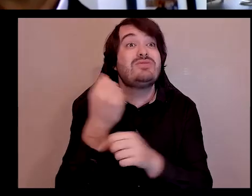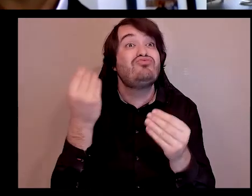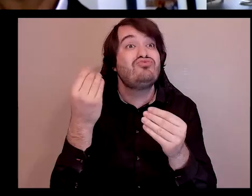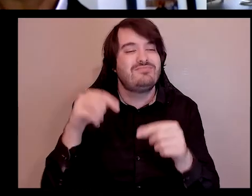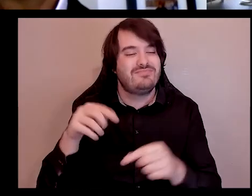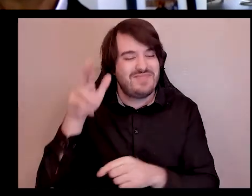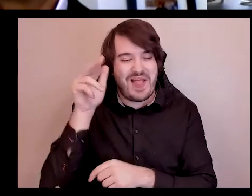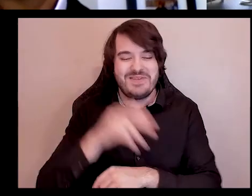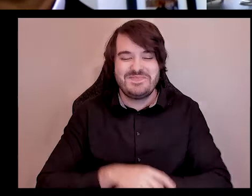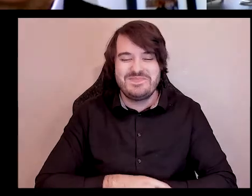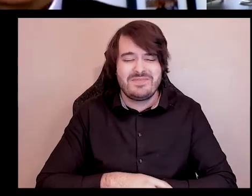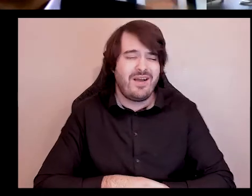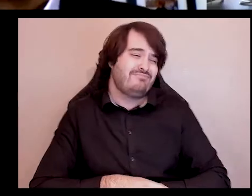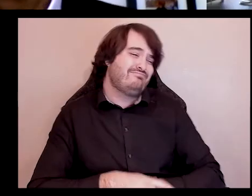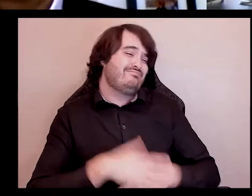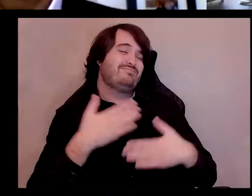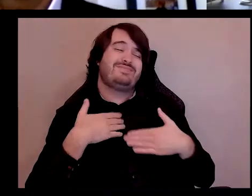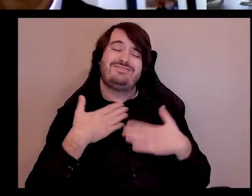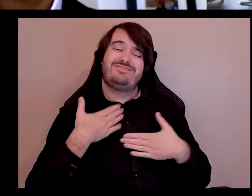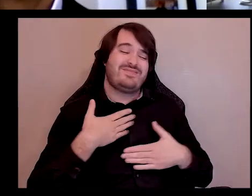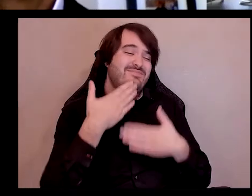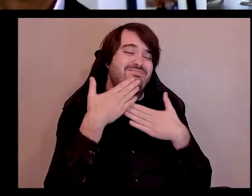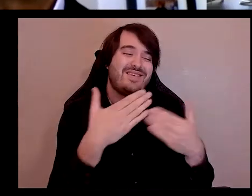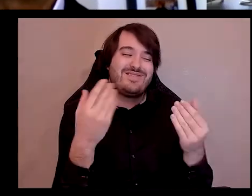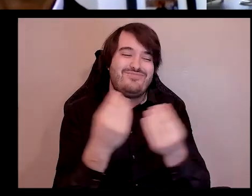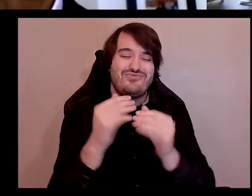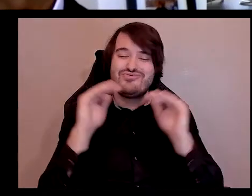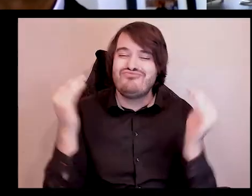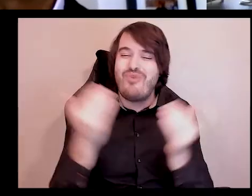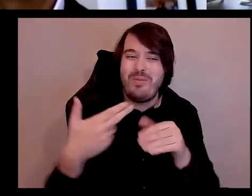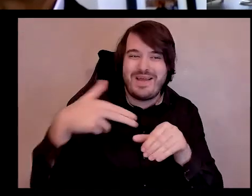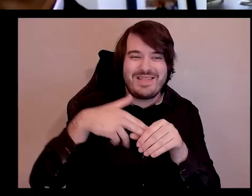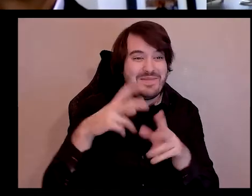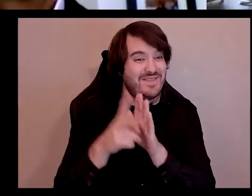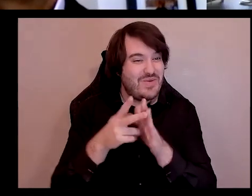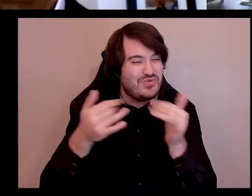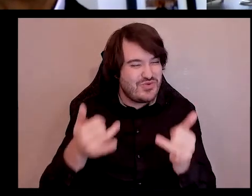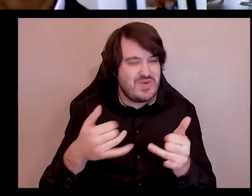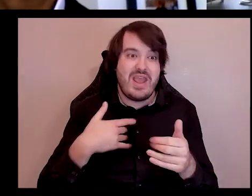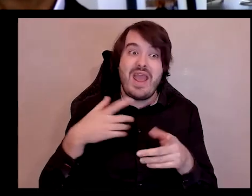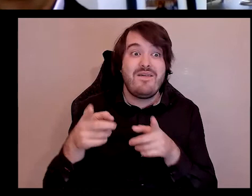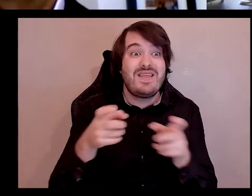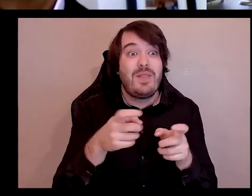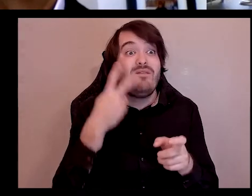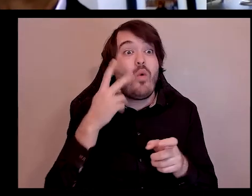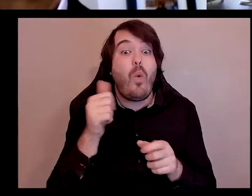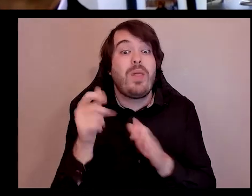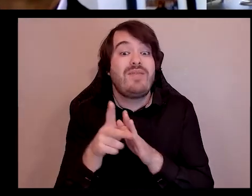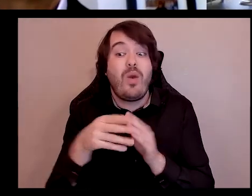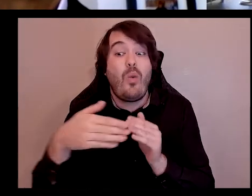tout simplement le résultat des gens que personnellement j'ai accompagnés. Ceux qui s'investissent réussissent. Et ils réussissent à